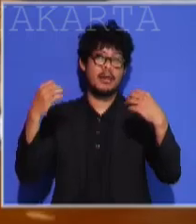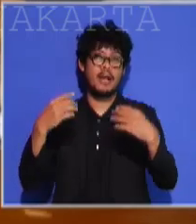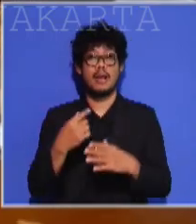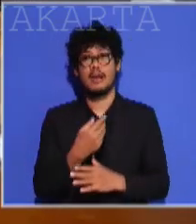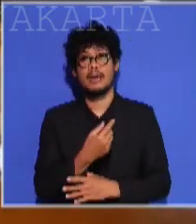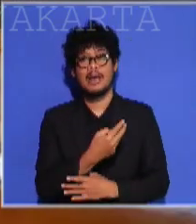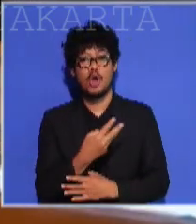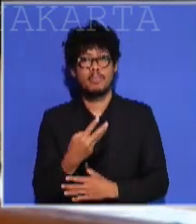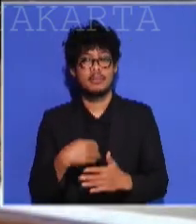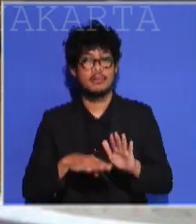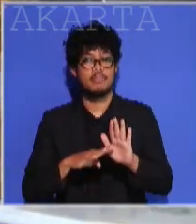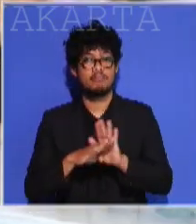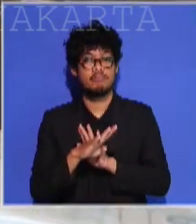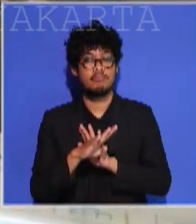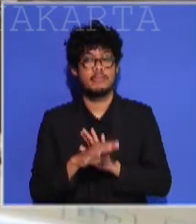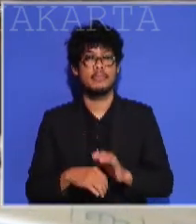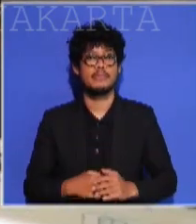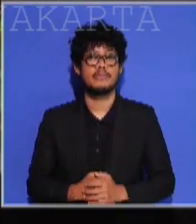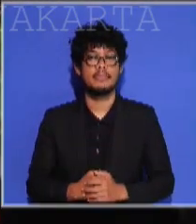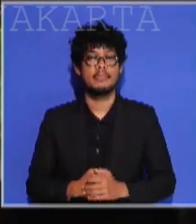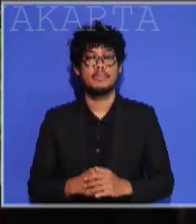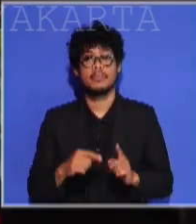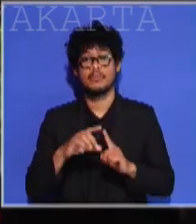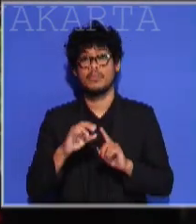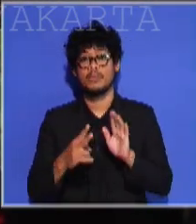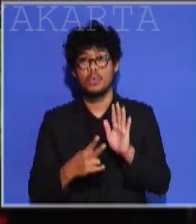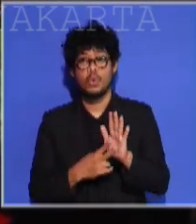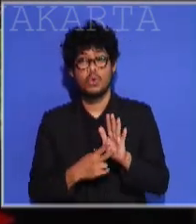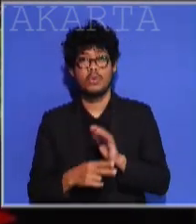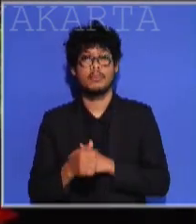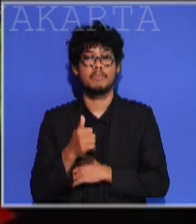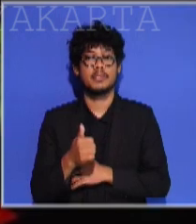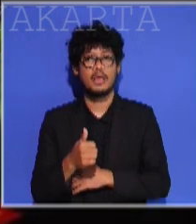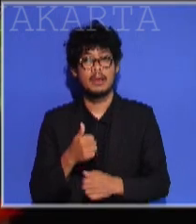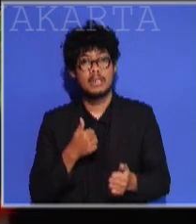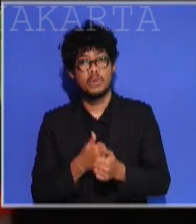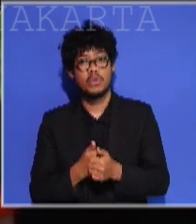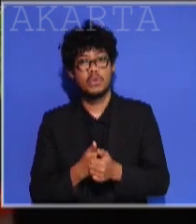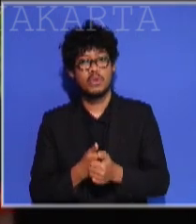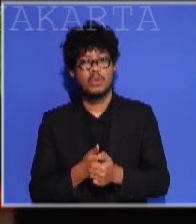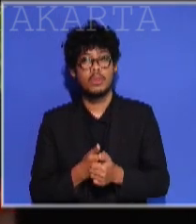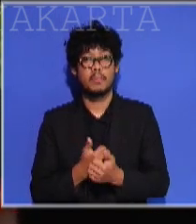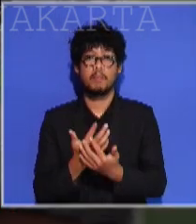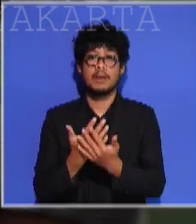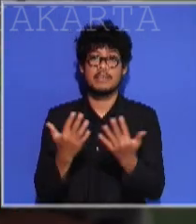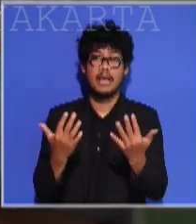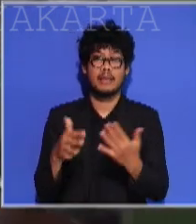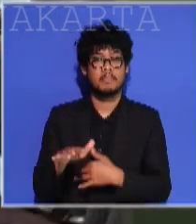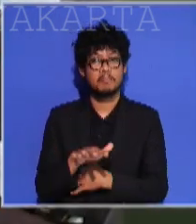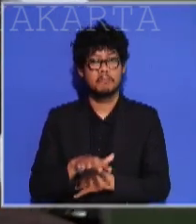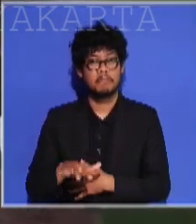masyarakat setempat, sehingga megahnya pelaksanaan PON ini dapat terasa di segenap lapisan masyarakat. Karena pada gelaran